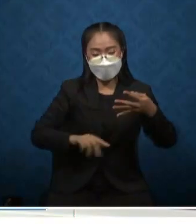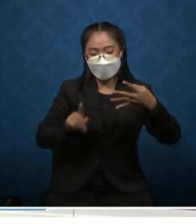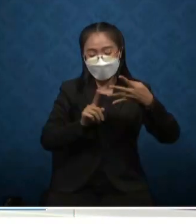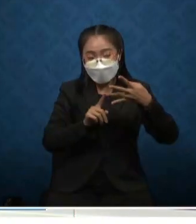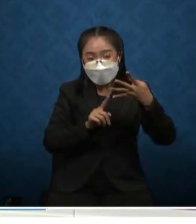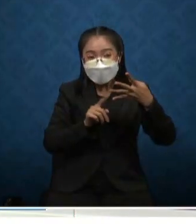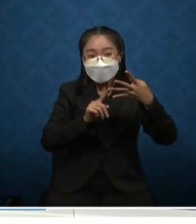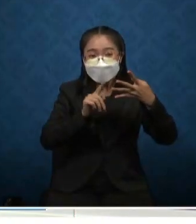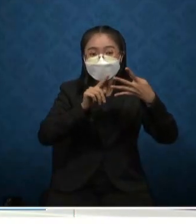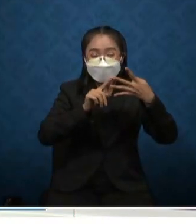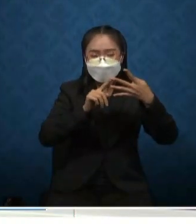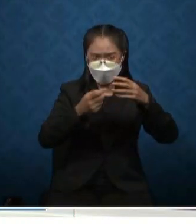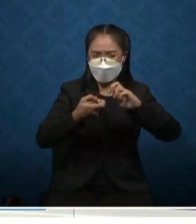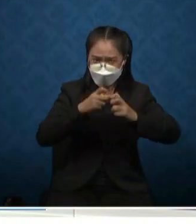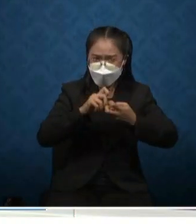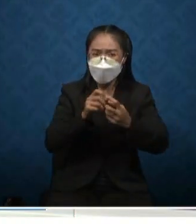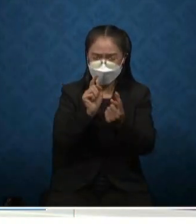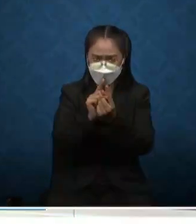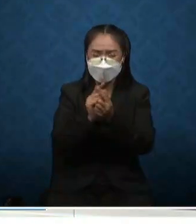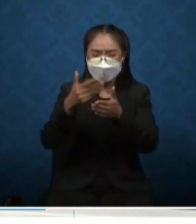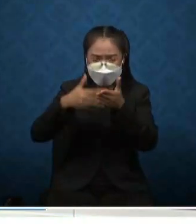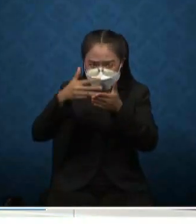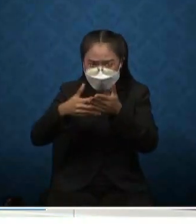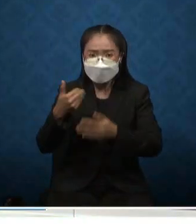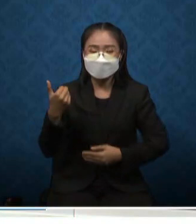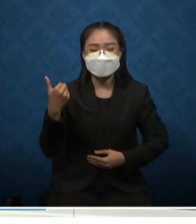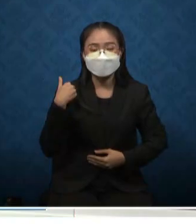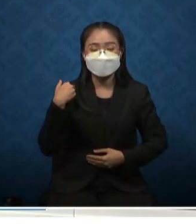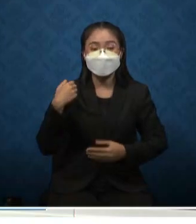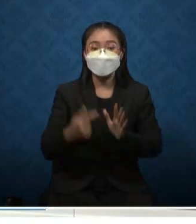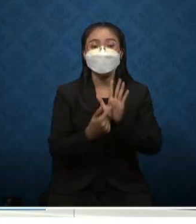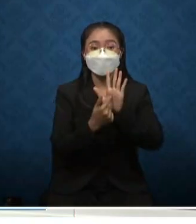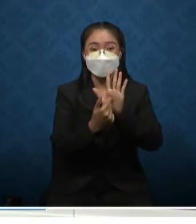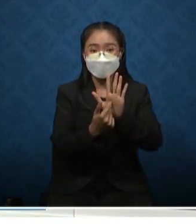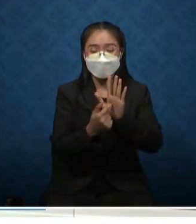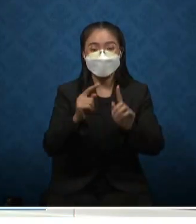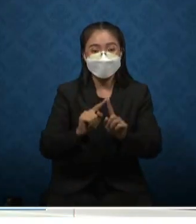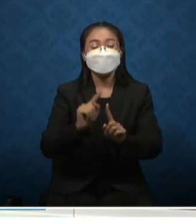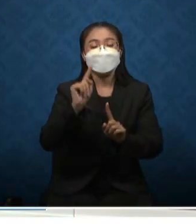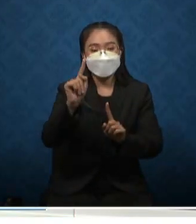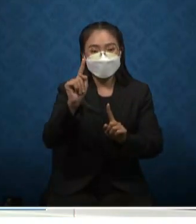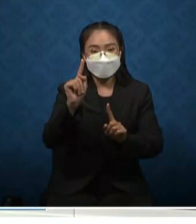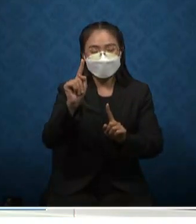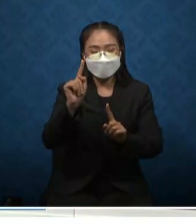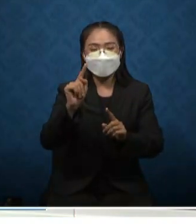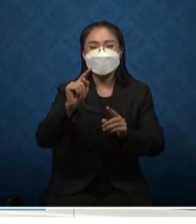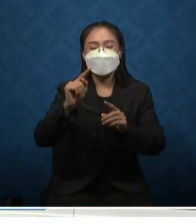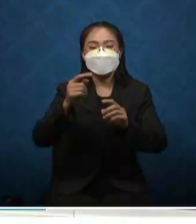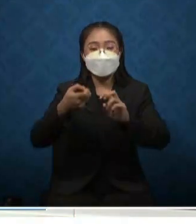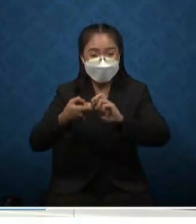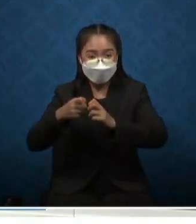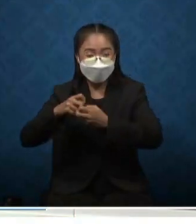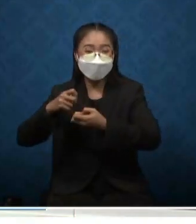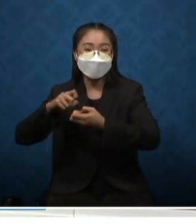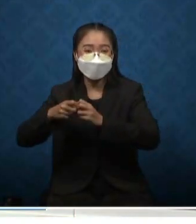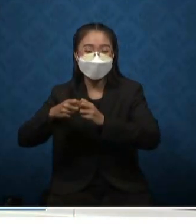สั้นนั้นยังมีปัญหาอุปสรรคในหลายด้านอาทิเช่นหนึ่งด้านเศรษฐศาสตร์ 2